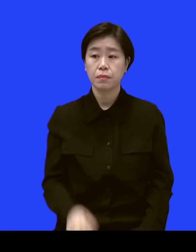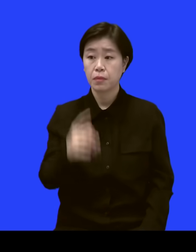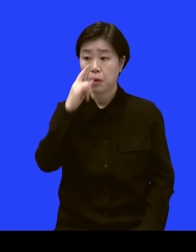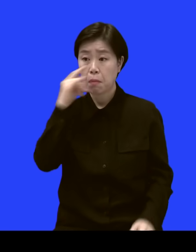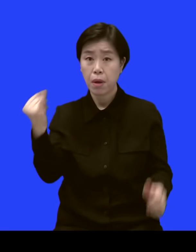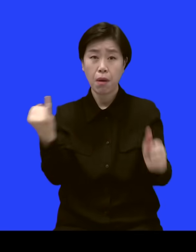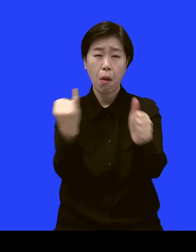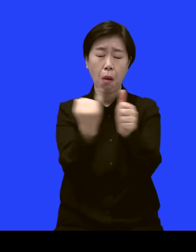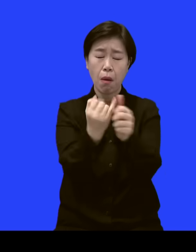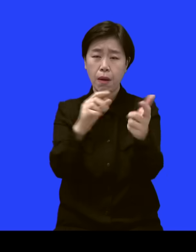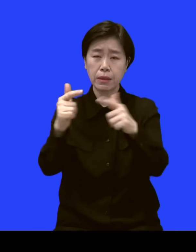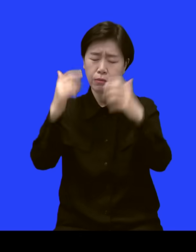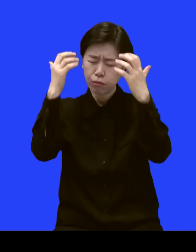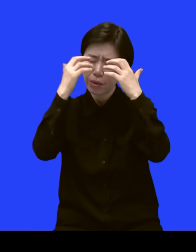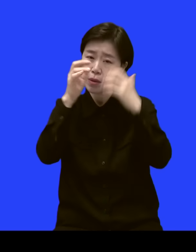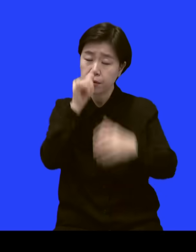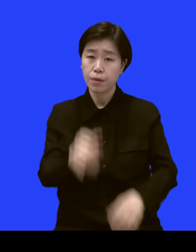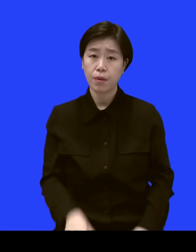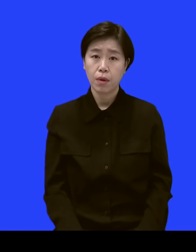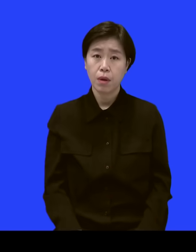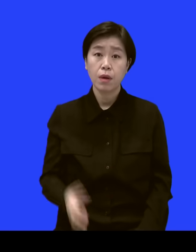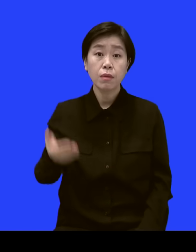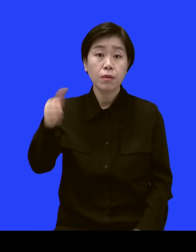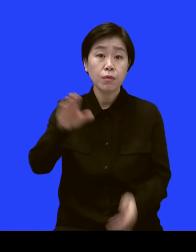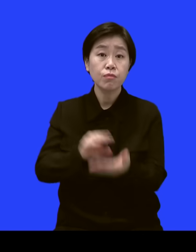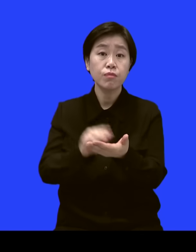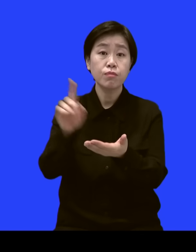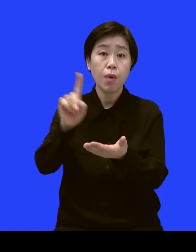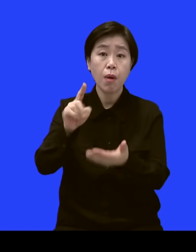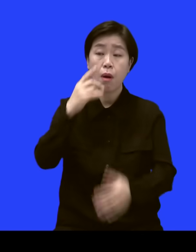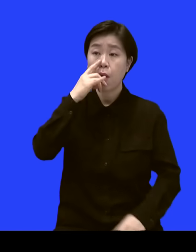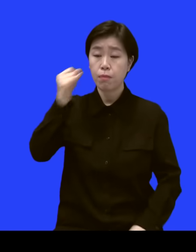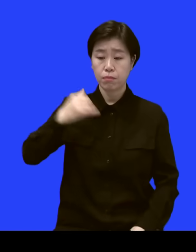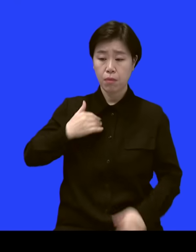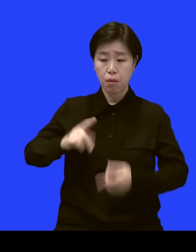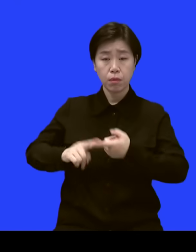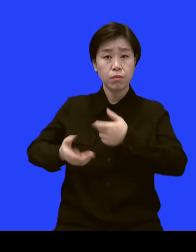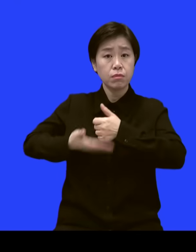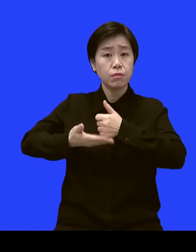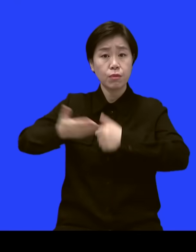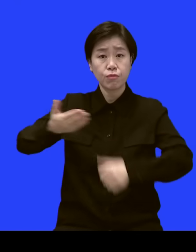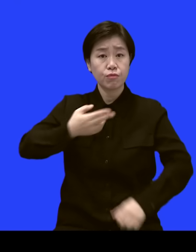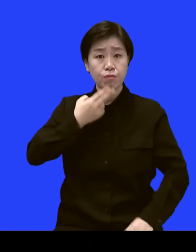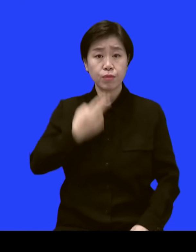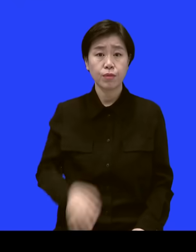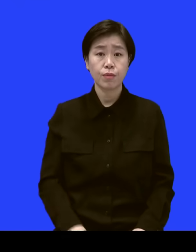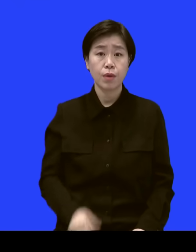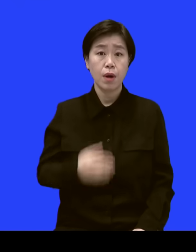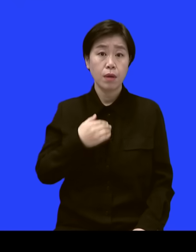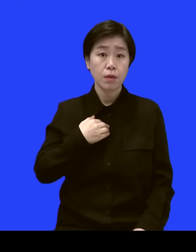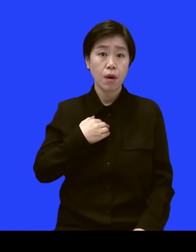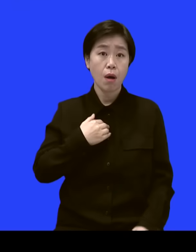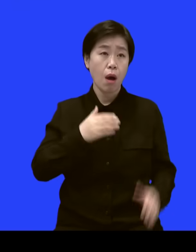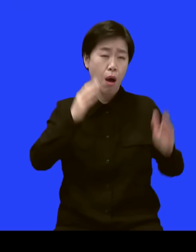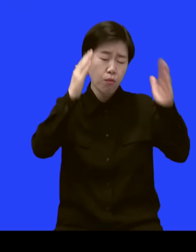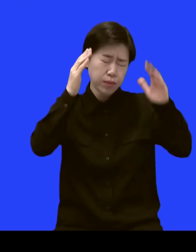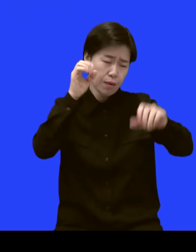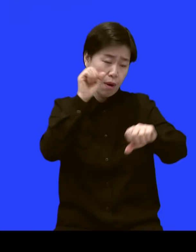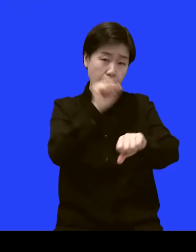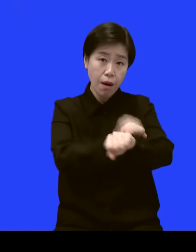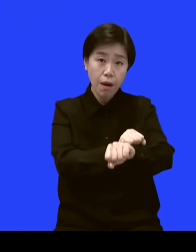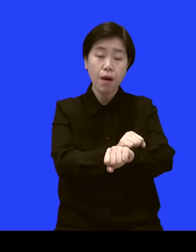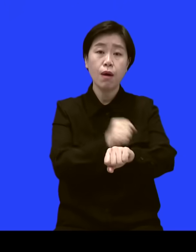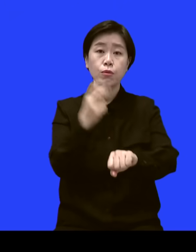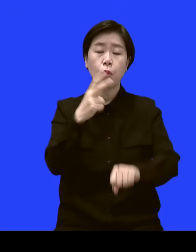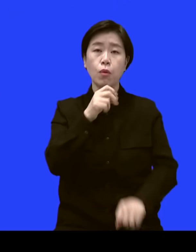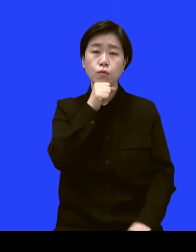자랑을 하는 거를 저는 들어본 적이 없어요. 엄마가 뭐 아무리 제가 학교에서 공부를 잘해오고 심지어 뭐 전교회장을 하고 막 그래도 엄마가